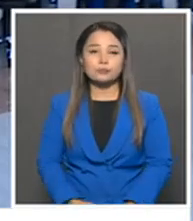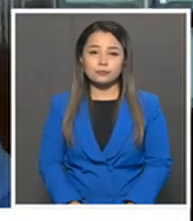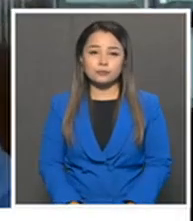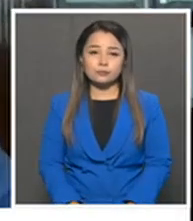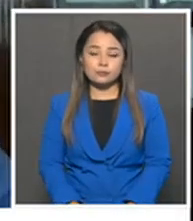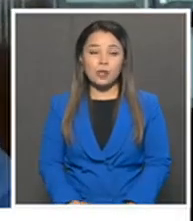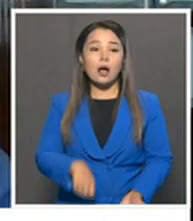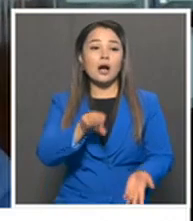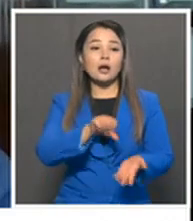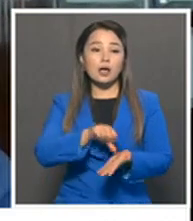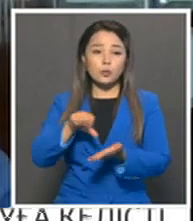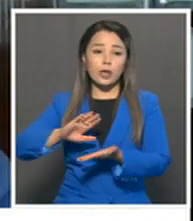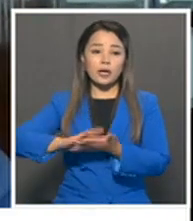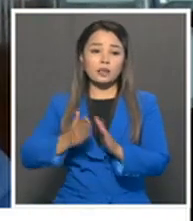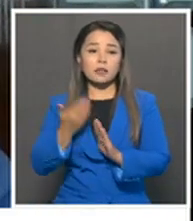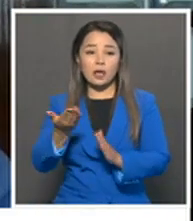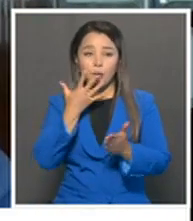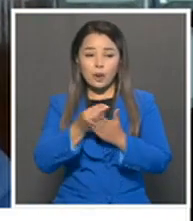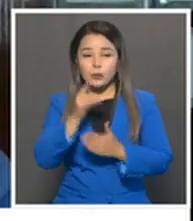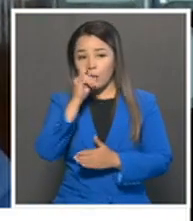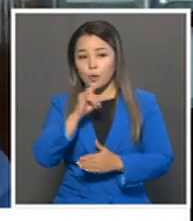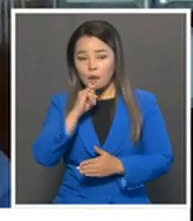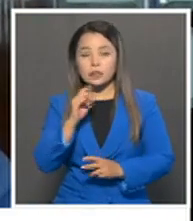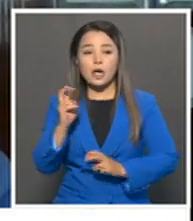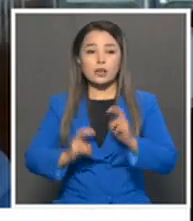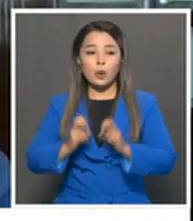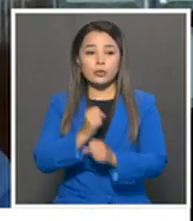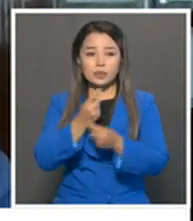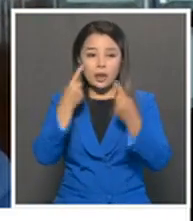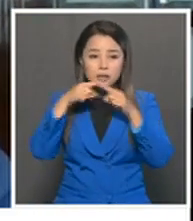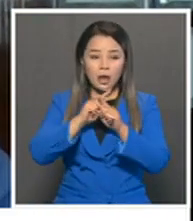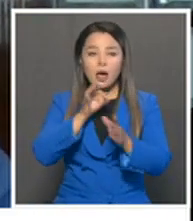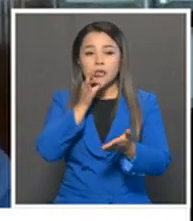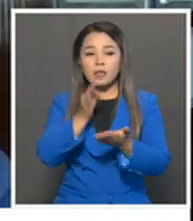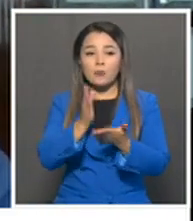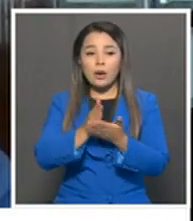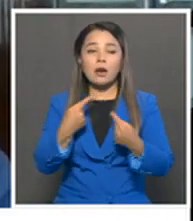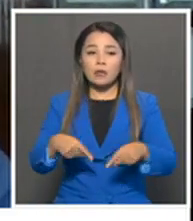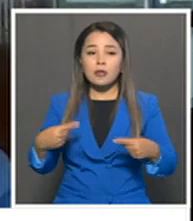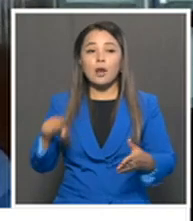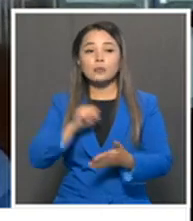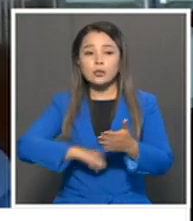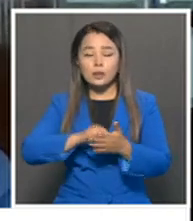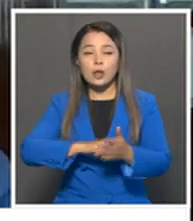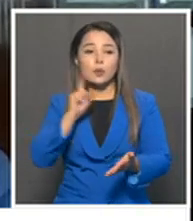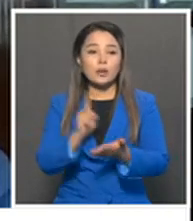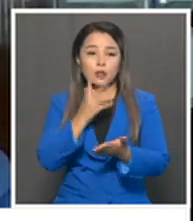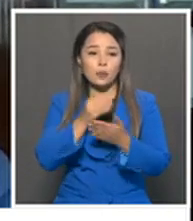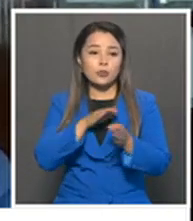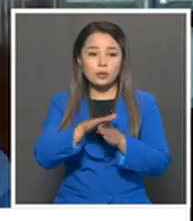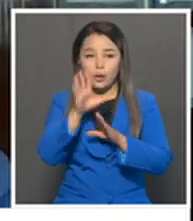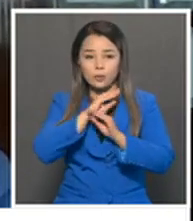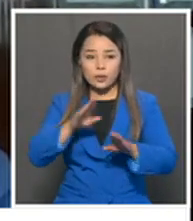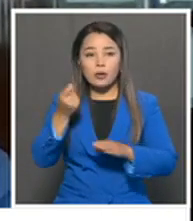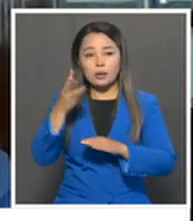қысқармақ. Қатысушылар келісімнің әлемдік мұнай индустриясына оң ықпал еткенін атап өтті. Әртүрлі себептермен өз міндеттерін толық орындай алмаған бір